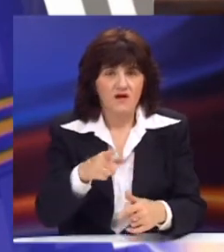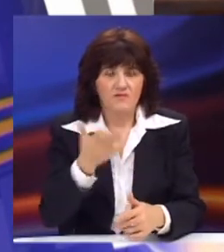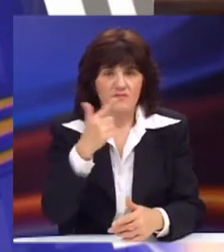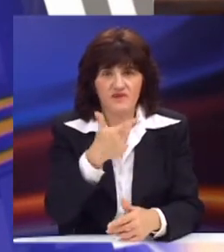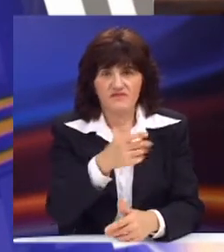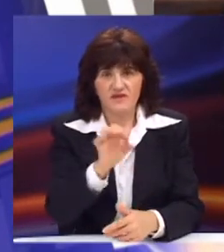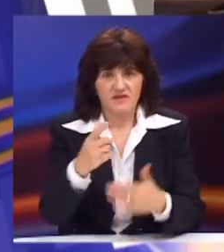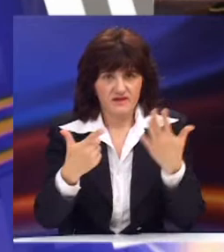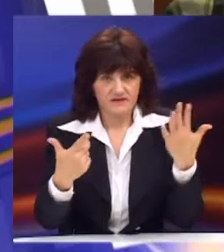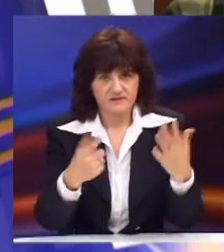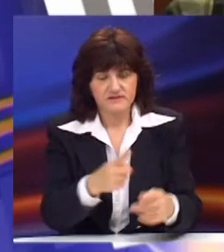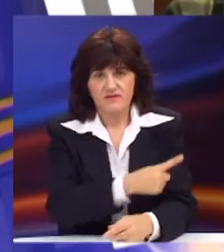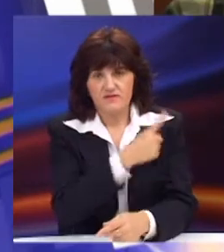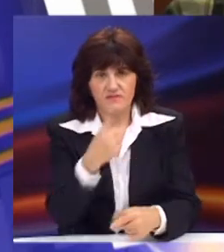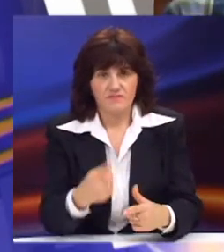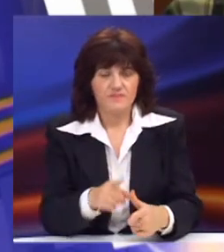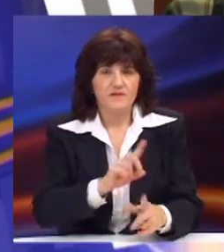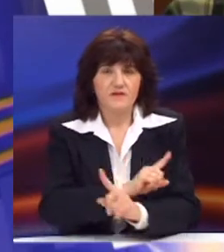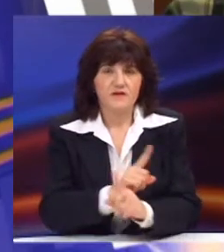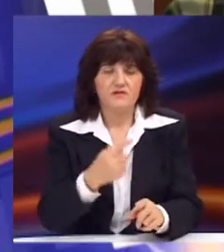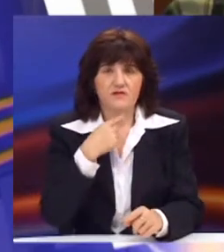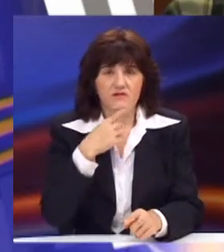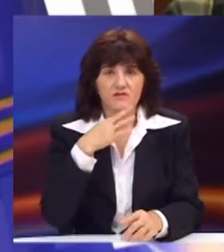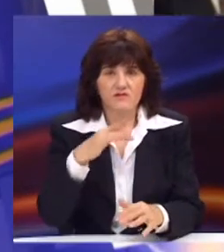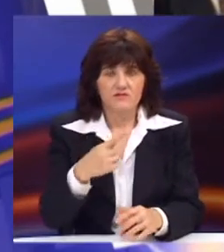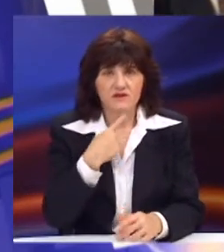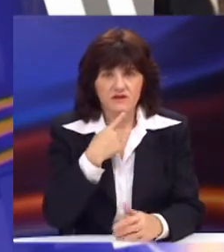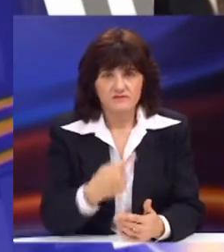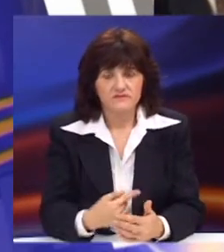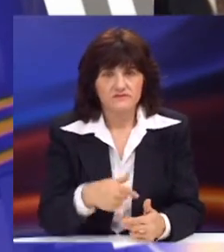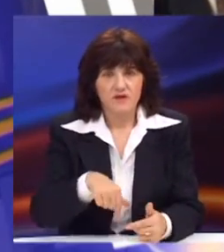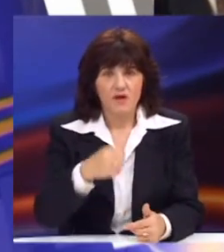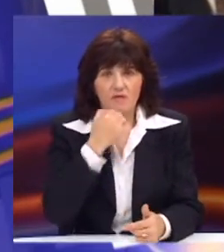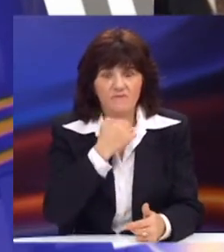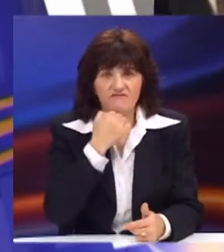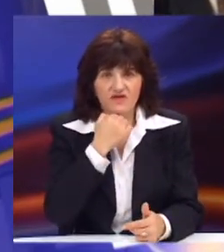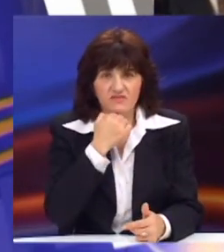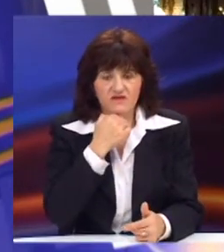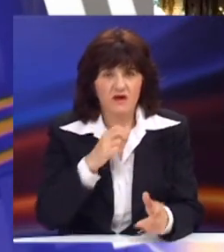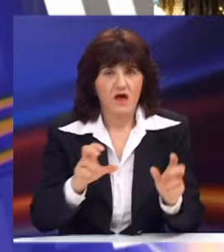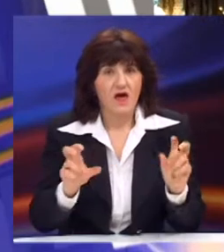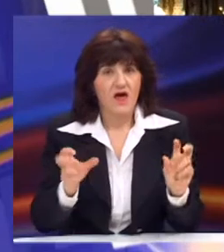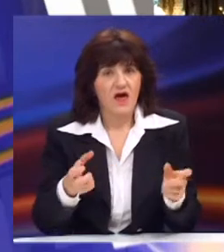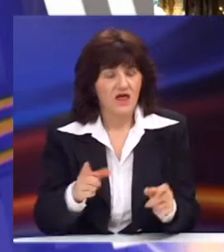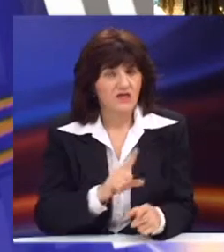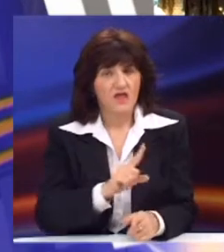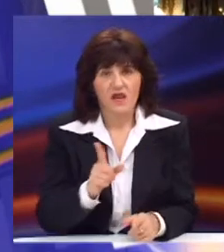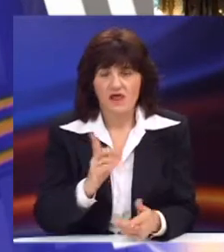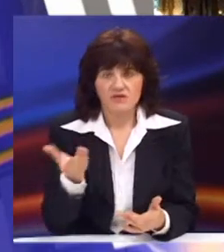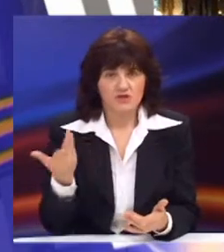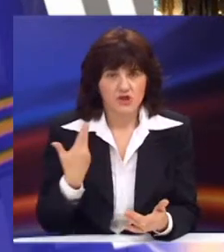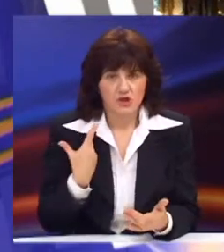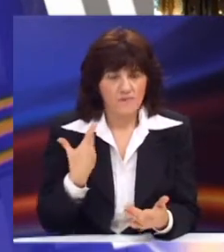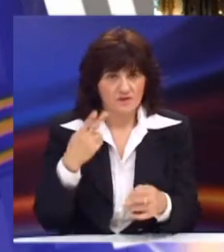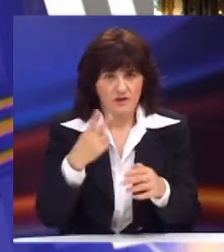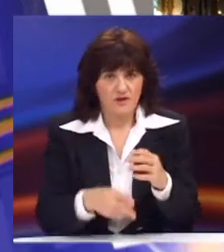iz decembra 2007. jer emituje programe na jezicima nacionalnih manjina. Privatizacija Radio Subotice nije dobra,